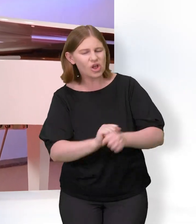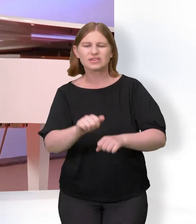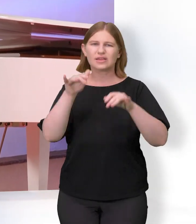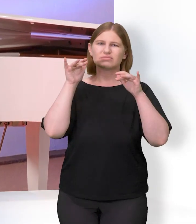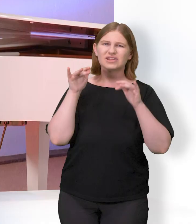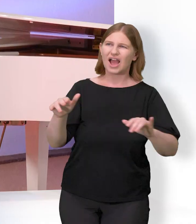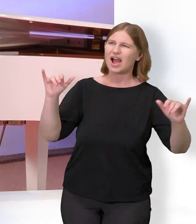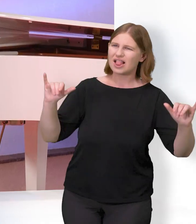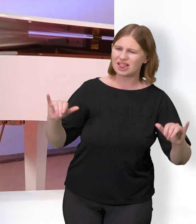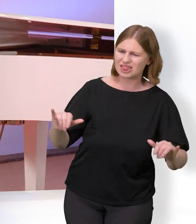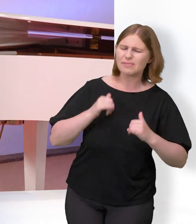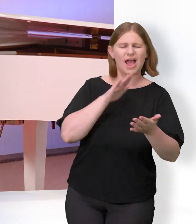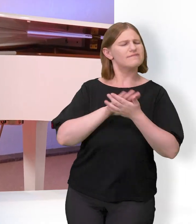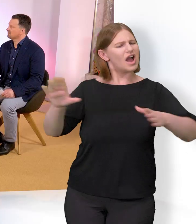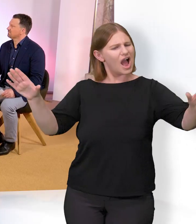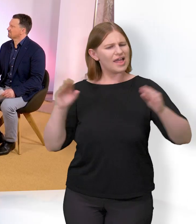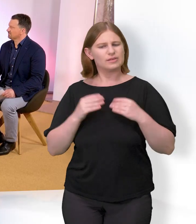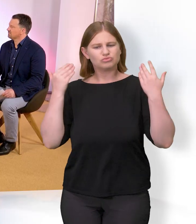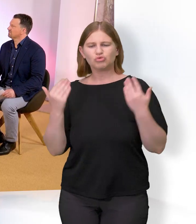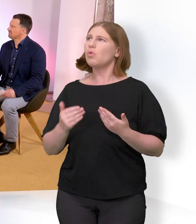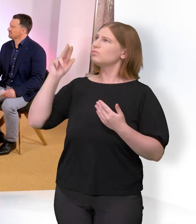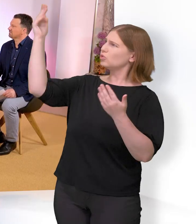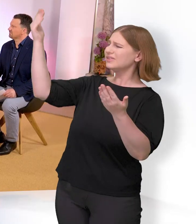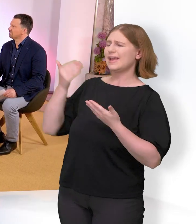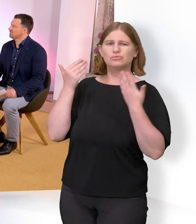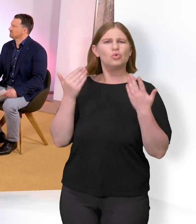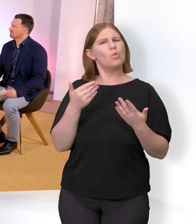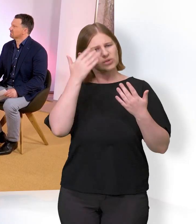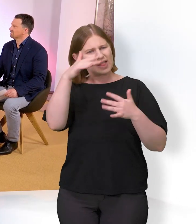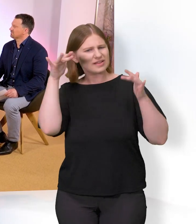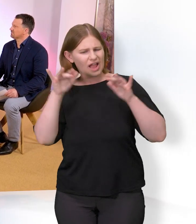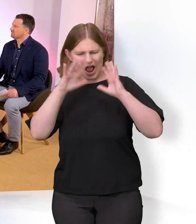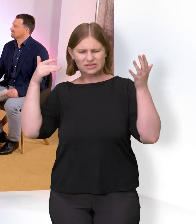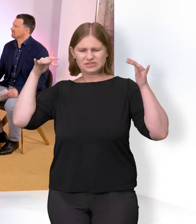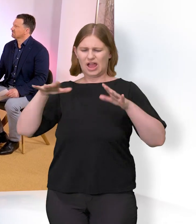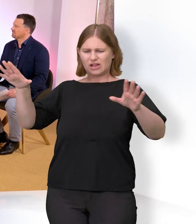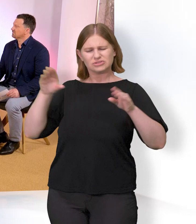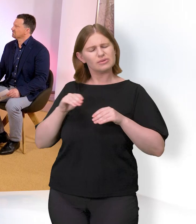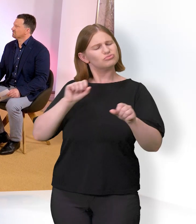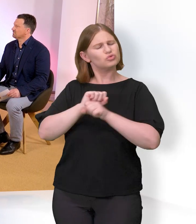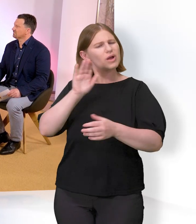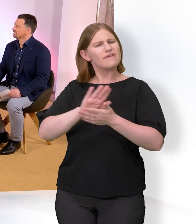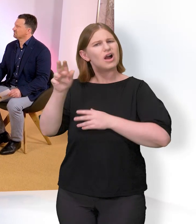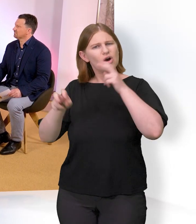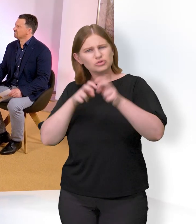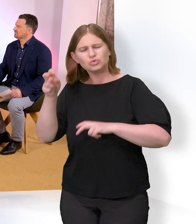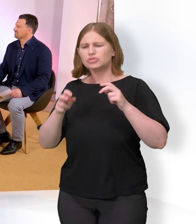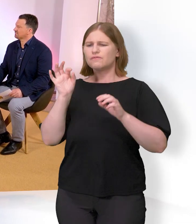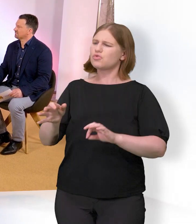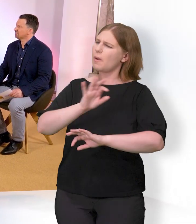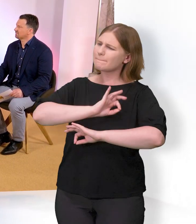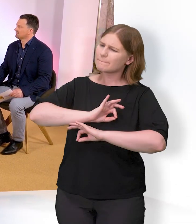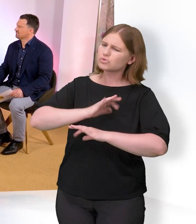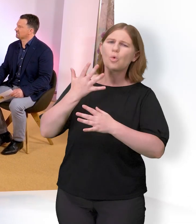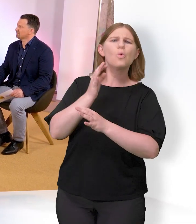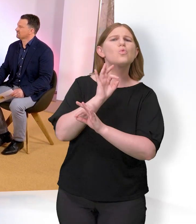dein Leben nimmst, das, was dir gegeben ist und was du hast, und das nutzt, um das Beste draus